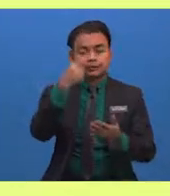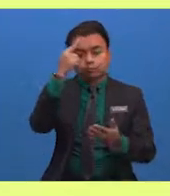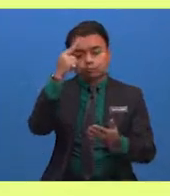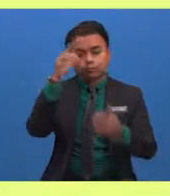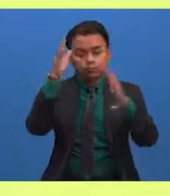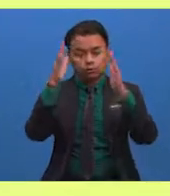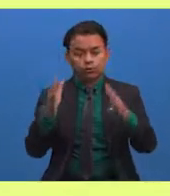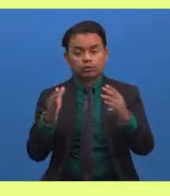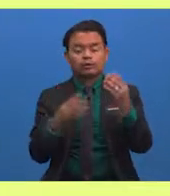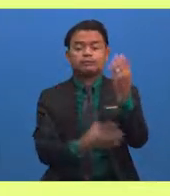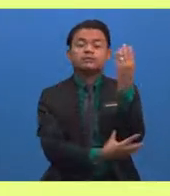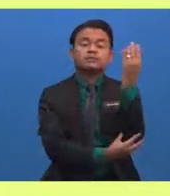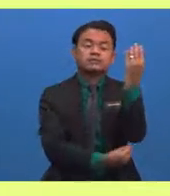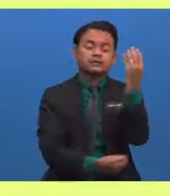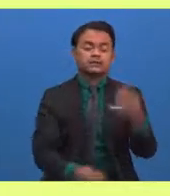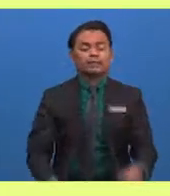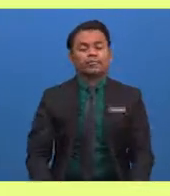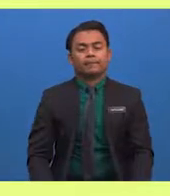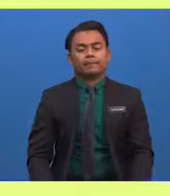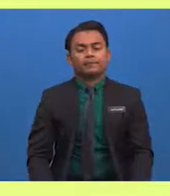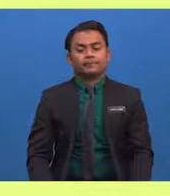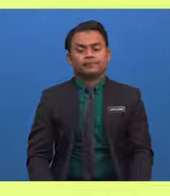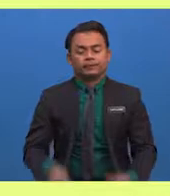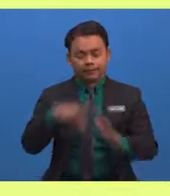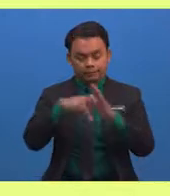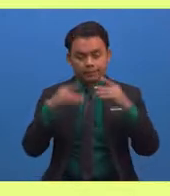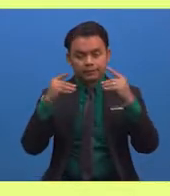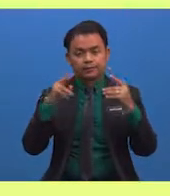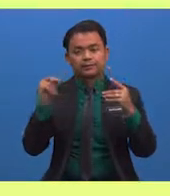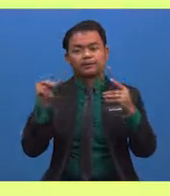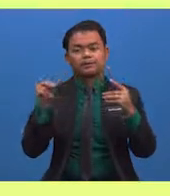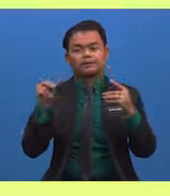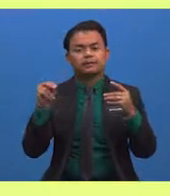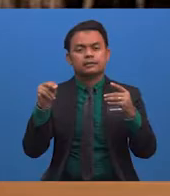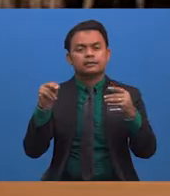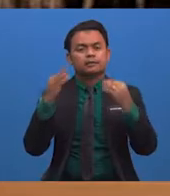dan pendidikan ini diberi secara percuma.